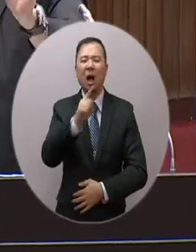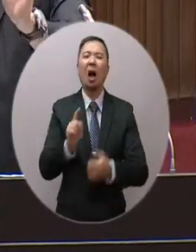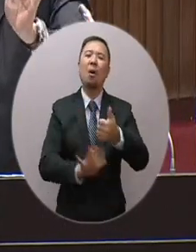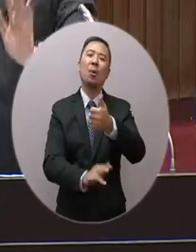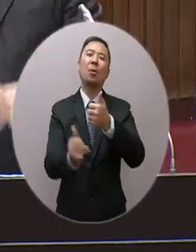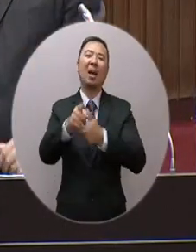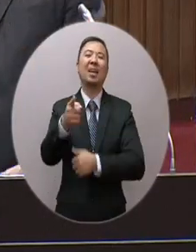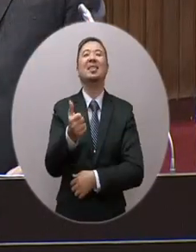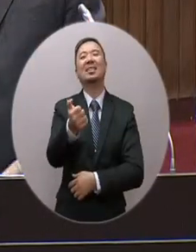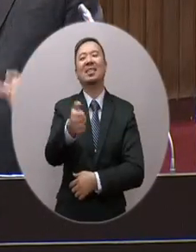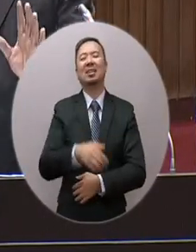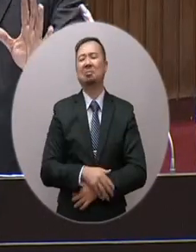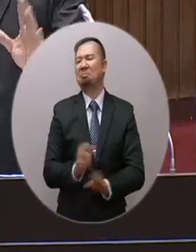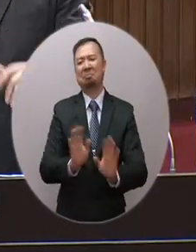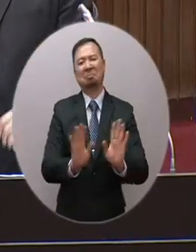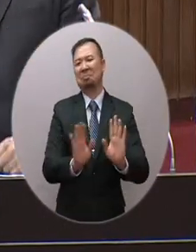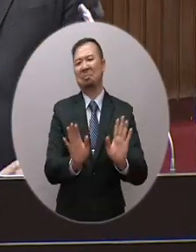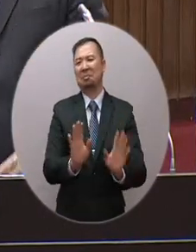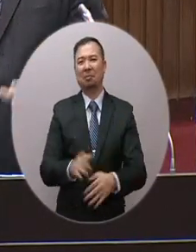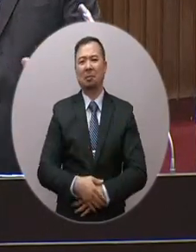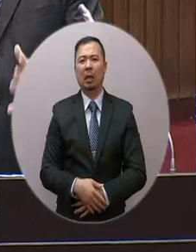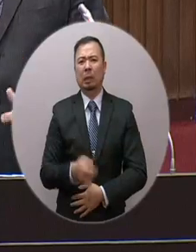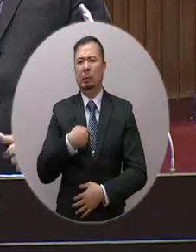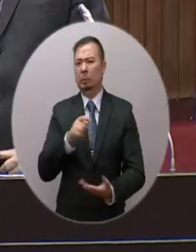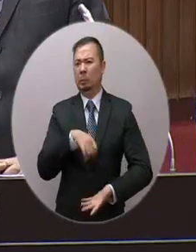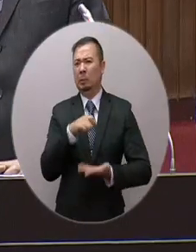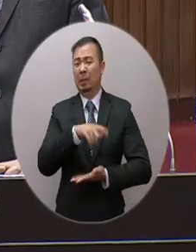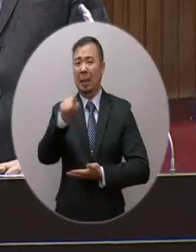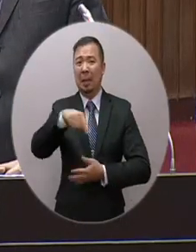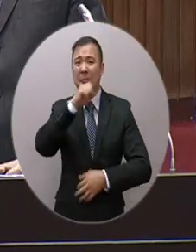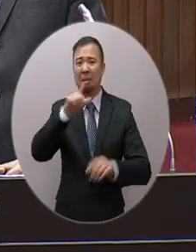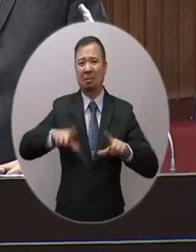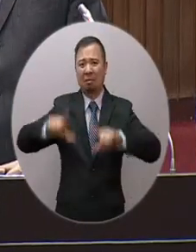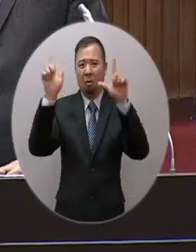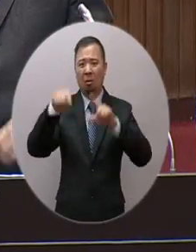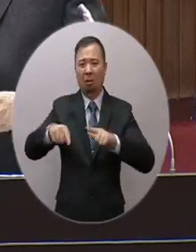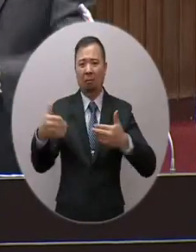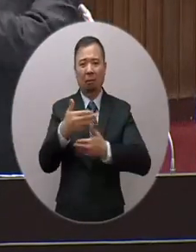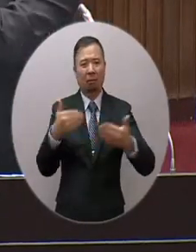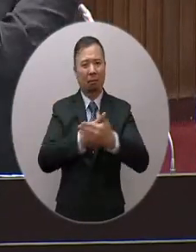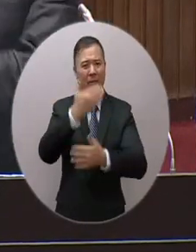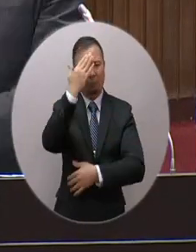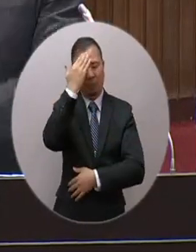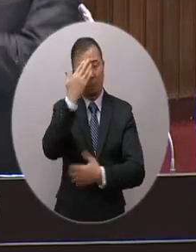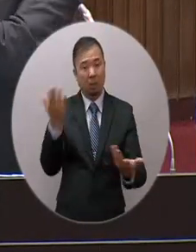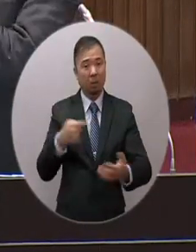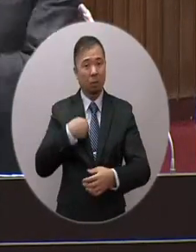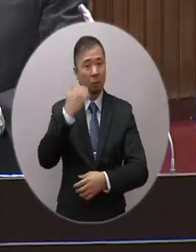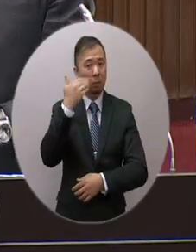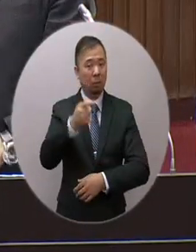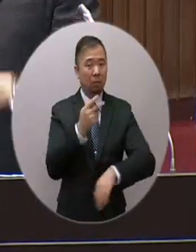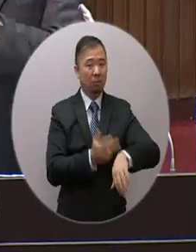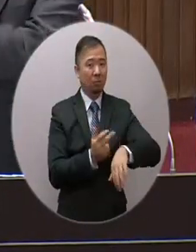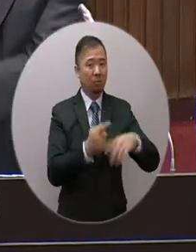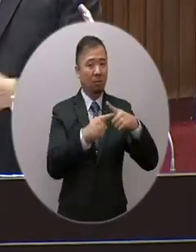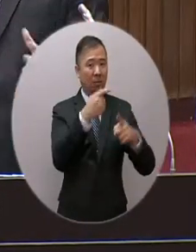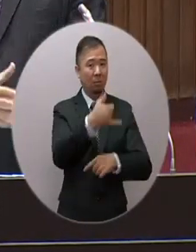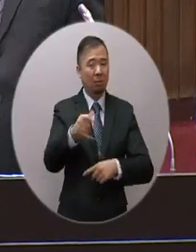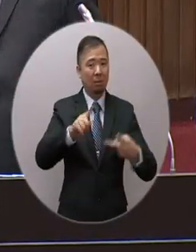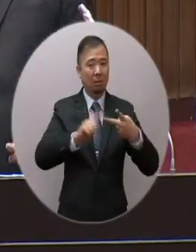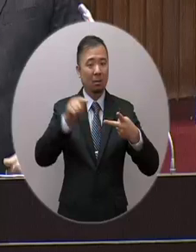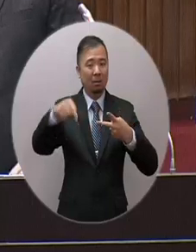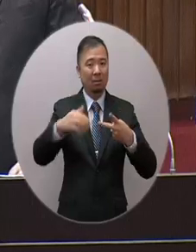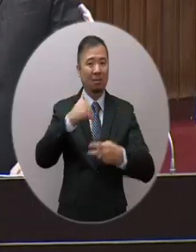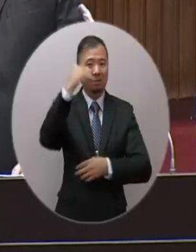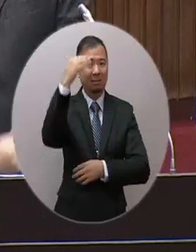你的好意，卖啦。我敢那惊得死啊！啊，屏东交通遐无方便，啊，阮的技术人员，阮的高阶人才，因在连屏